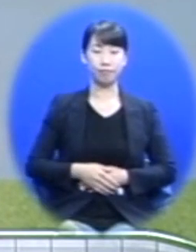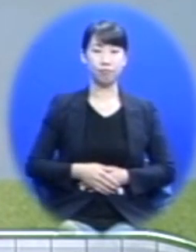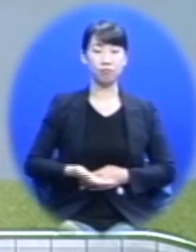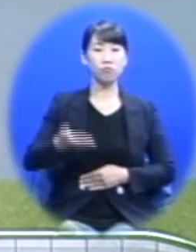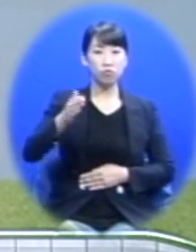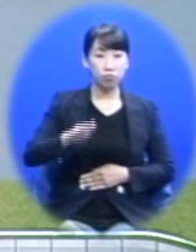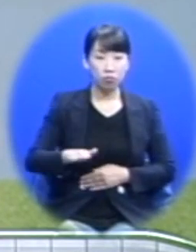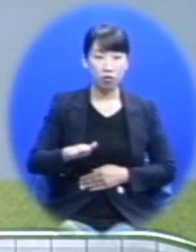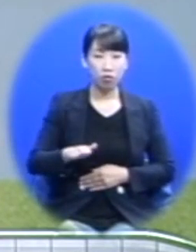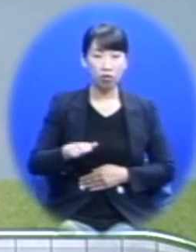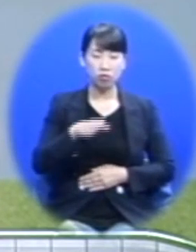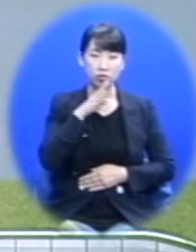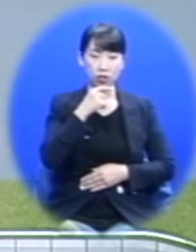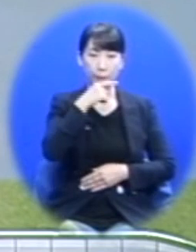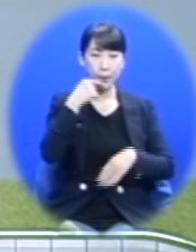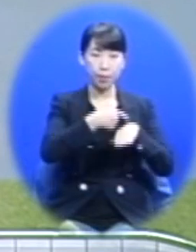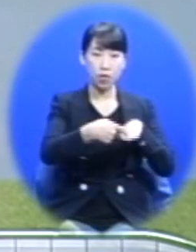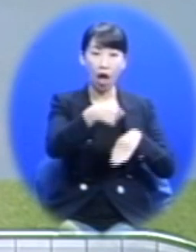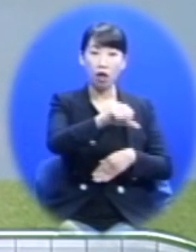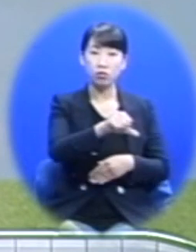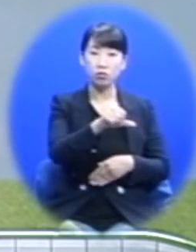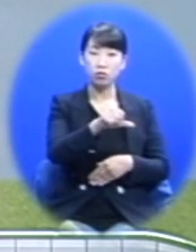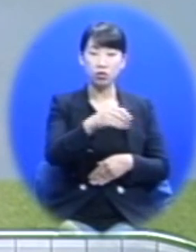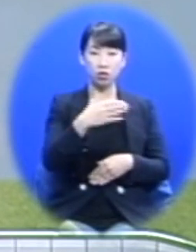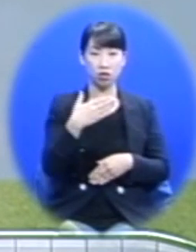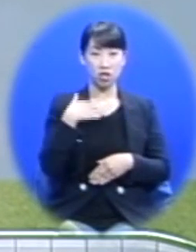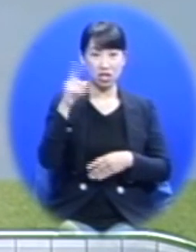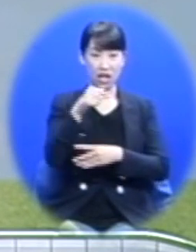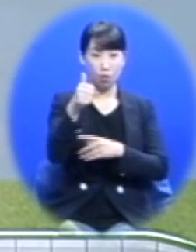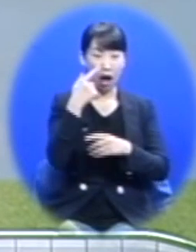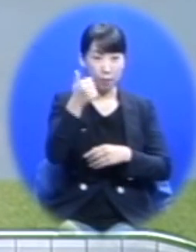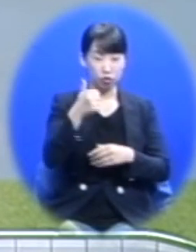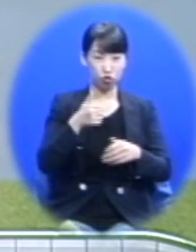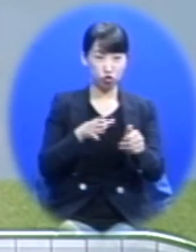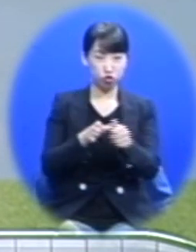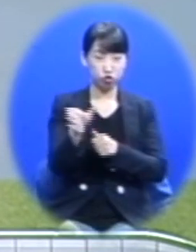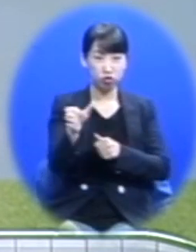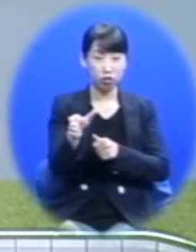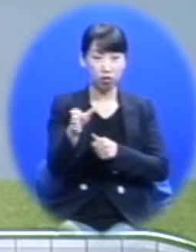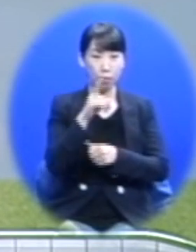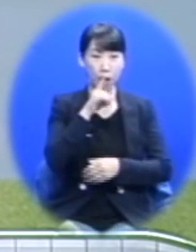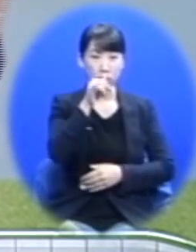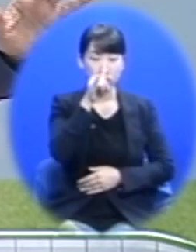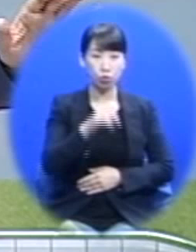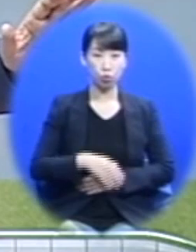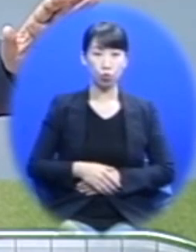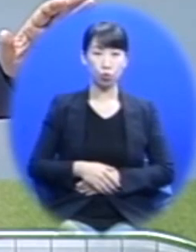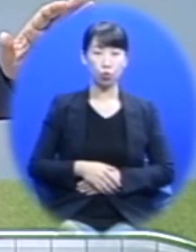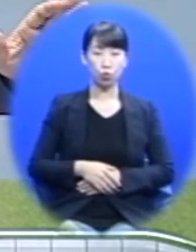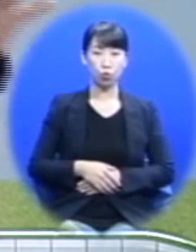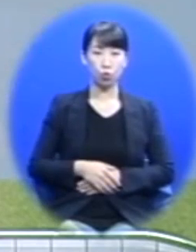그런데 아니 아들 압살롬이 아버지를 죽이겠다고 달려들고 아버지의